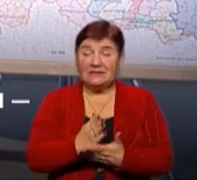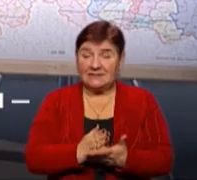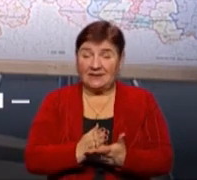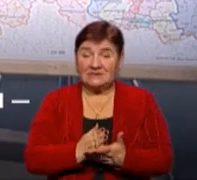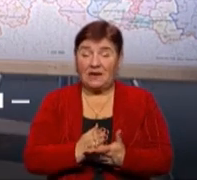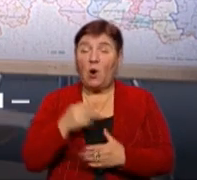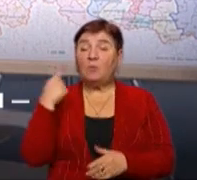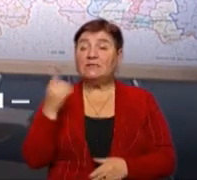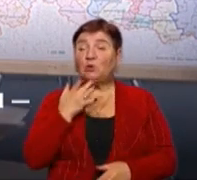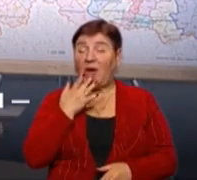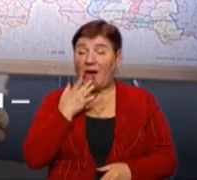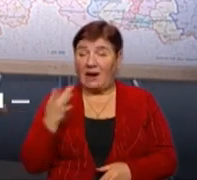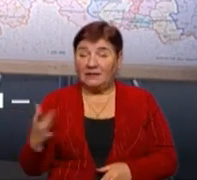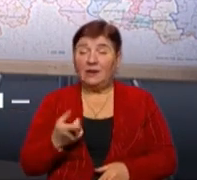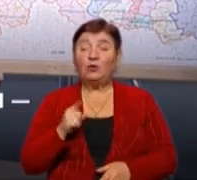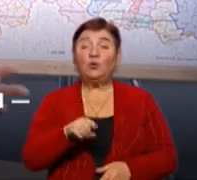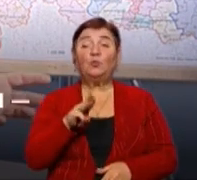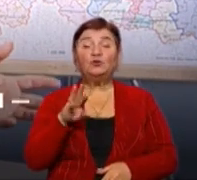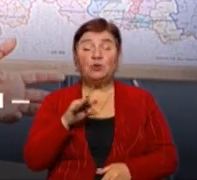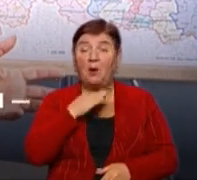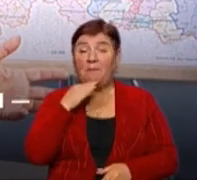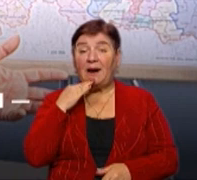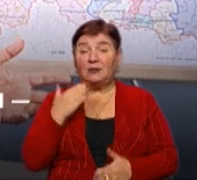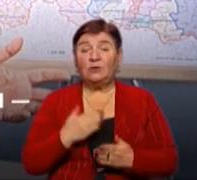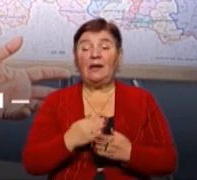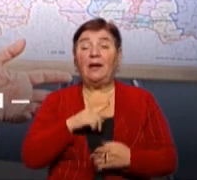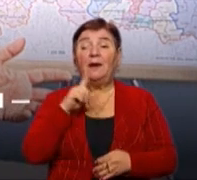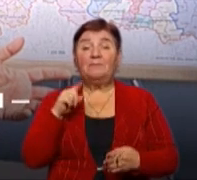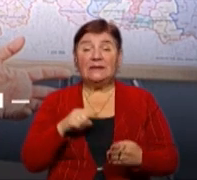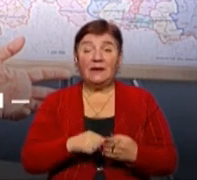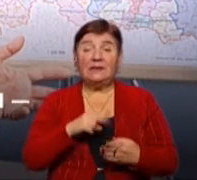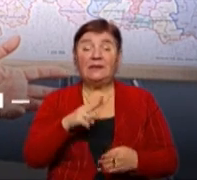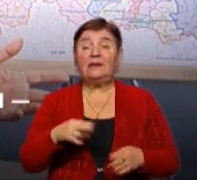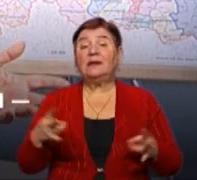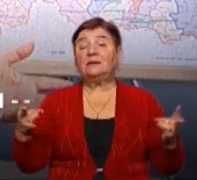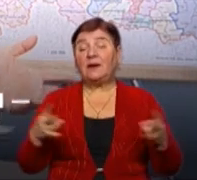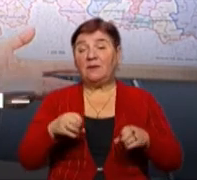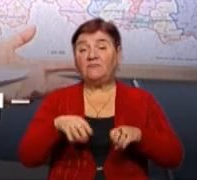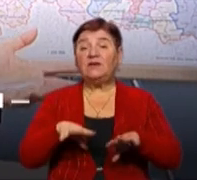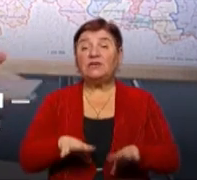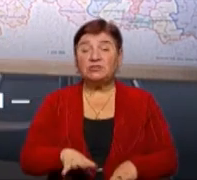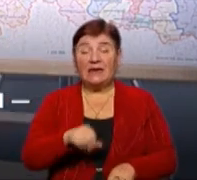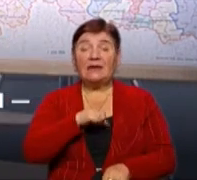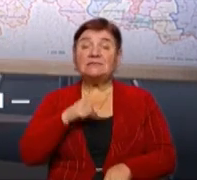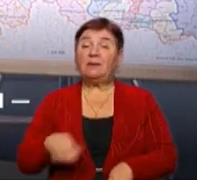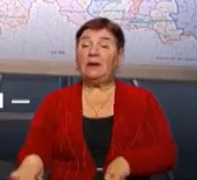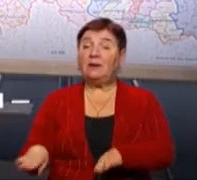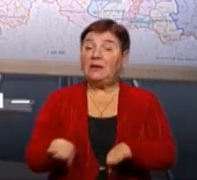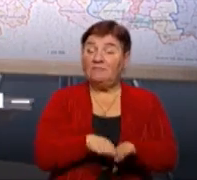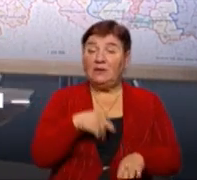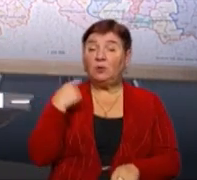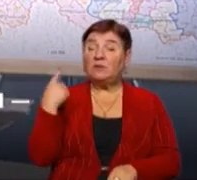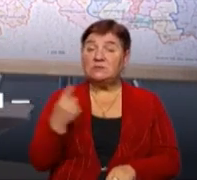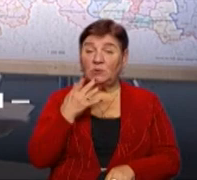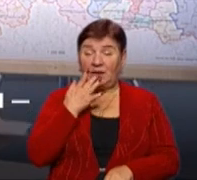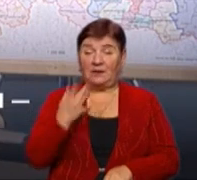особі обласної ради, тому що багато питань, які треба вирішити для громад, вони вирішуються саме на рівні обласної Наприклад,